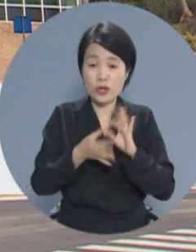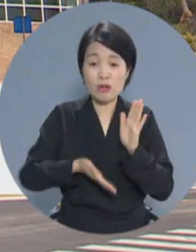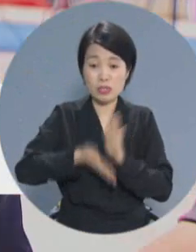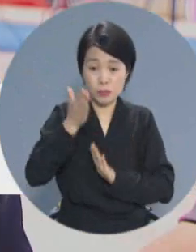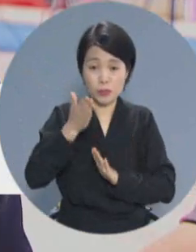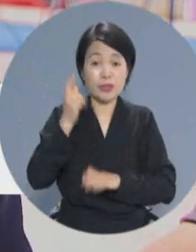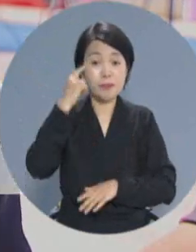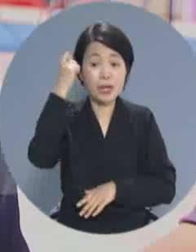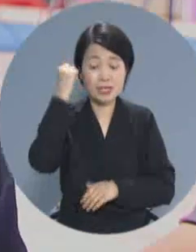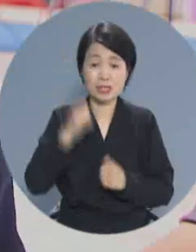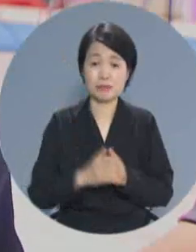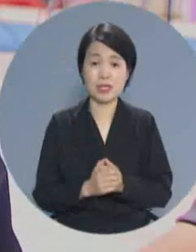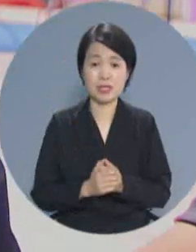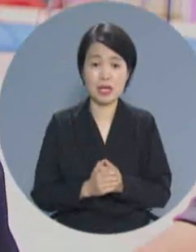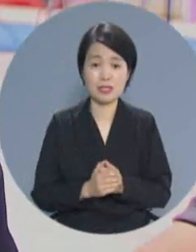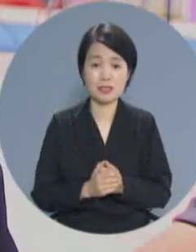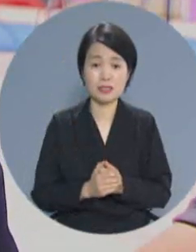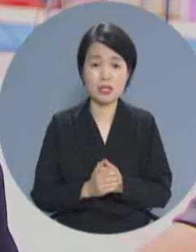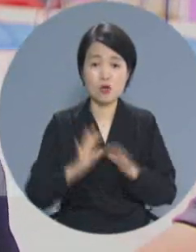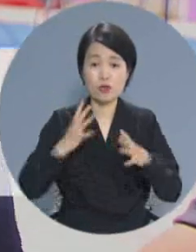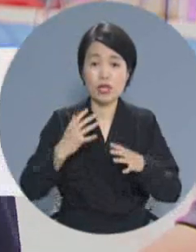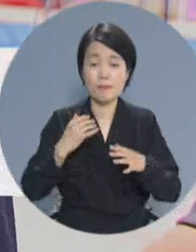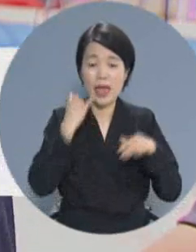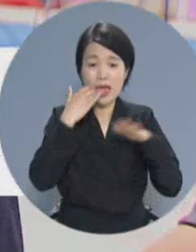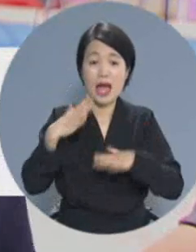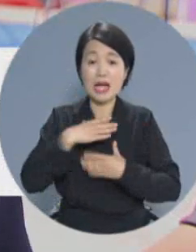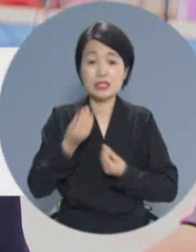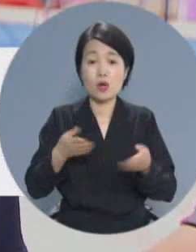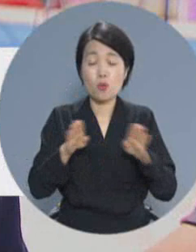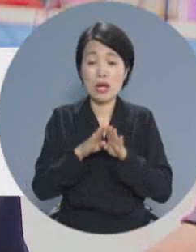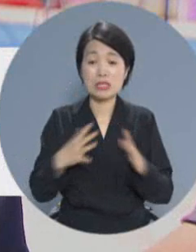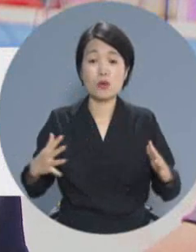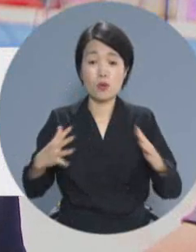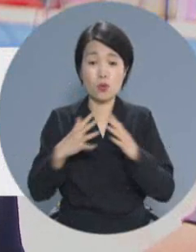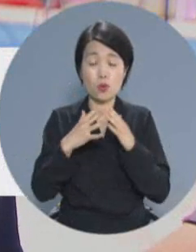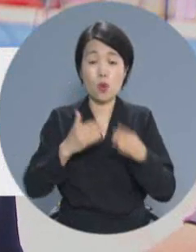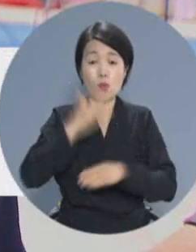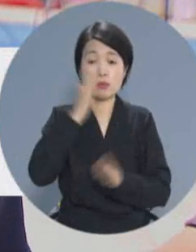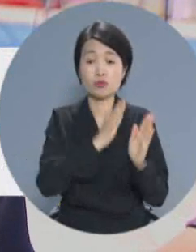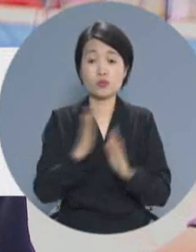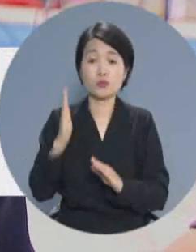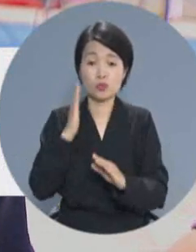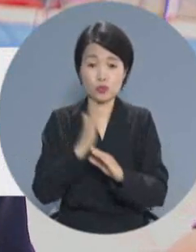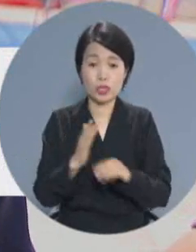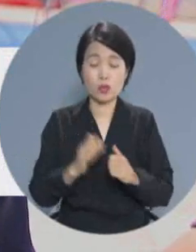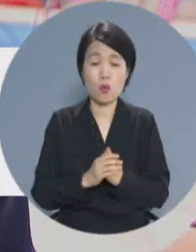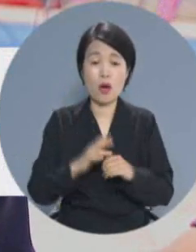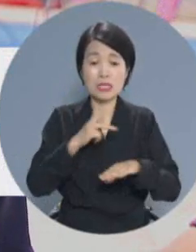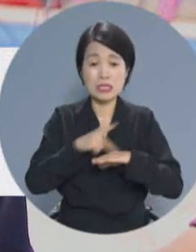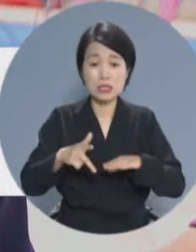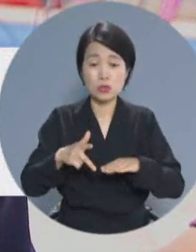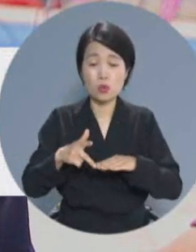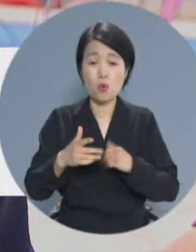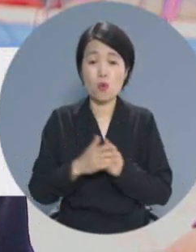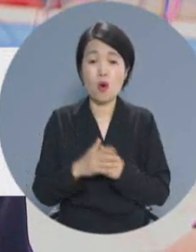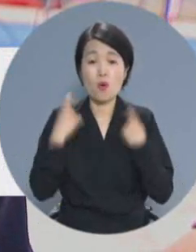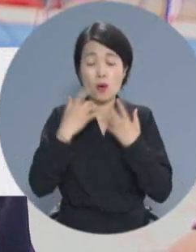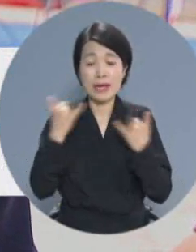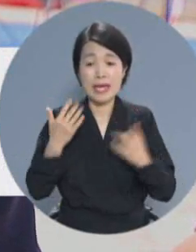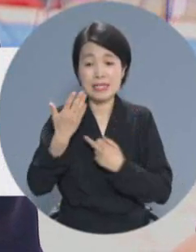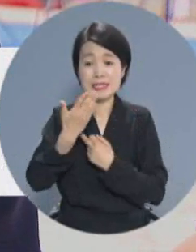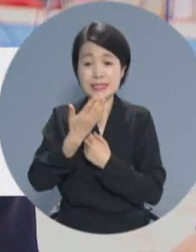있습니다. 국민해양안전관을 지금 해가지고 오픈 준비 중에 있고요. 또 그런 분들을 진도 제주관 카페리오